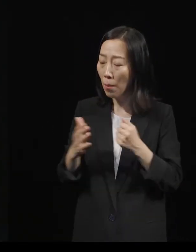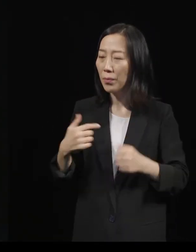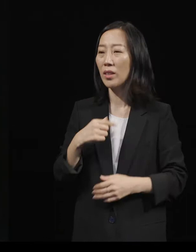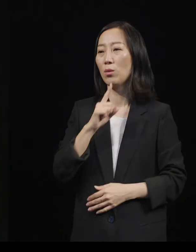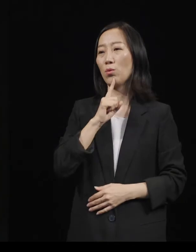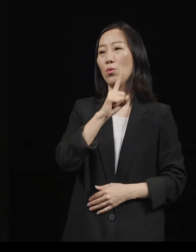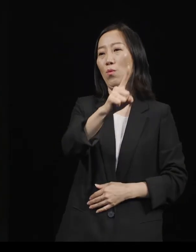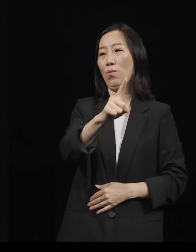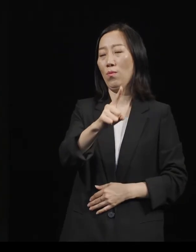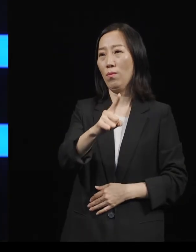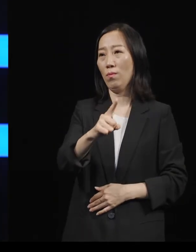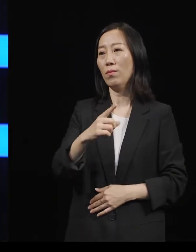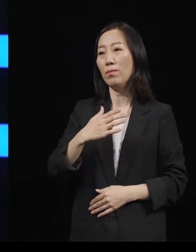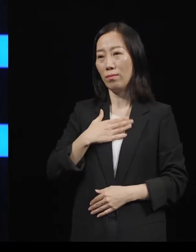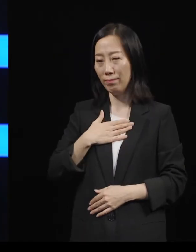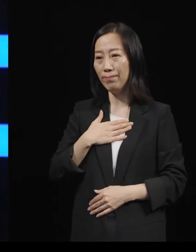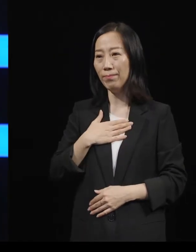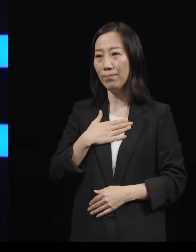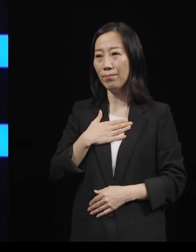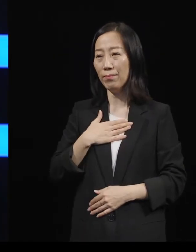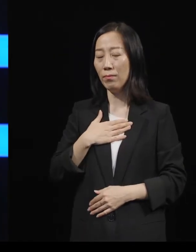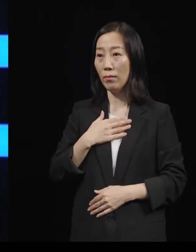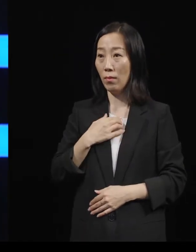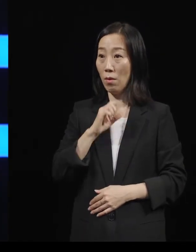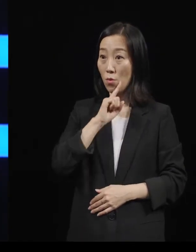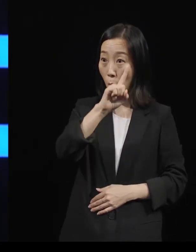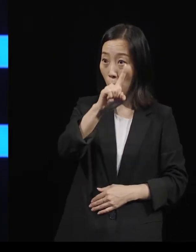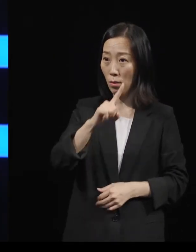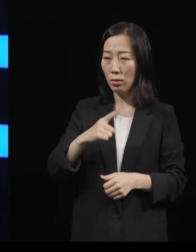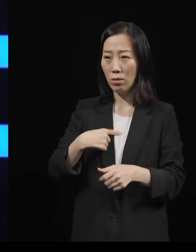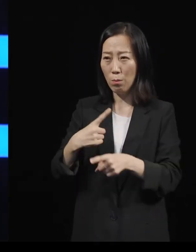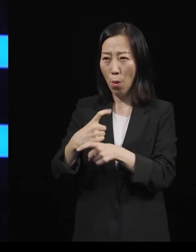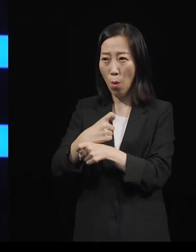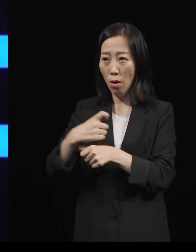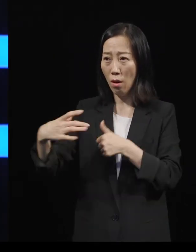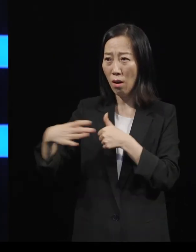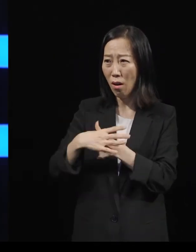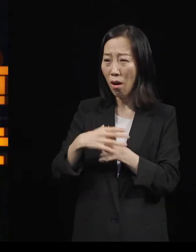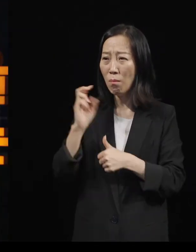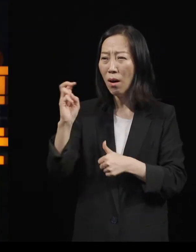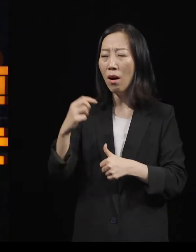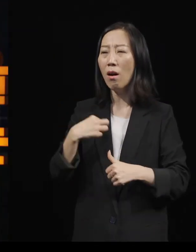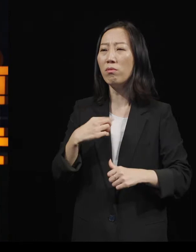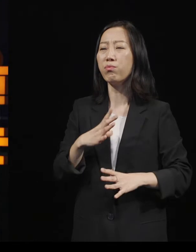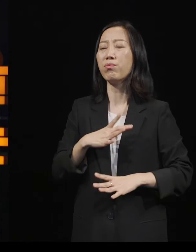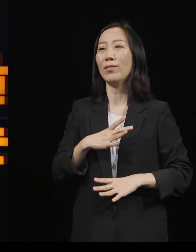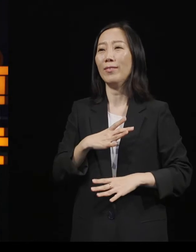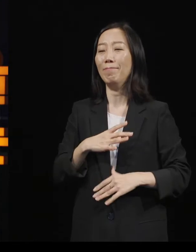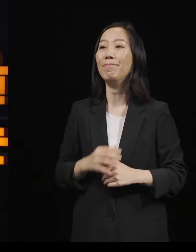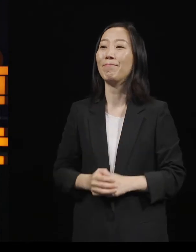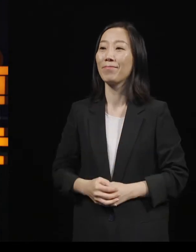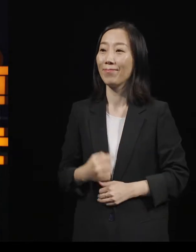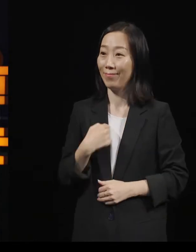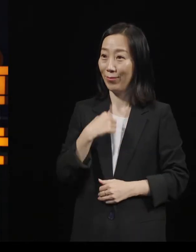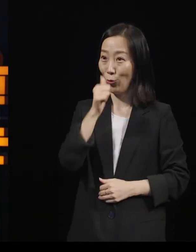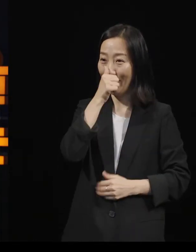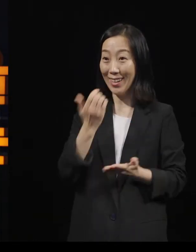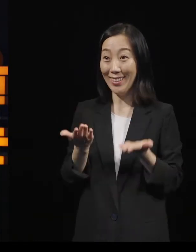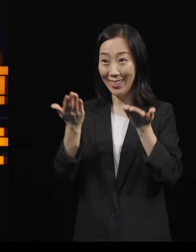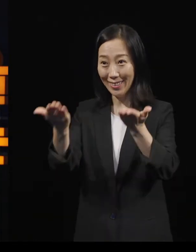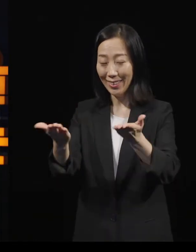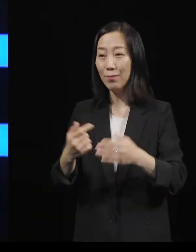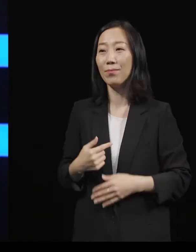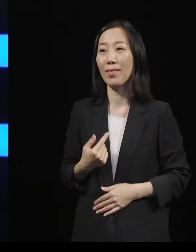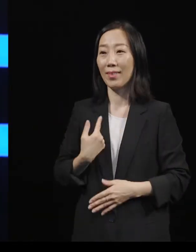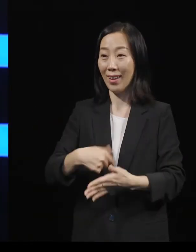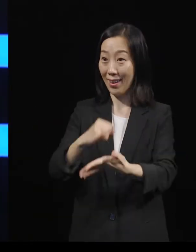제보를 하고서는요, 보복을 당할까봐 무섭기도 했습니다. 제 소개를 다시 한번 하자면요,